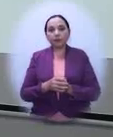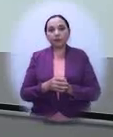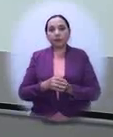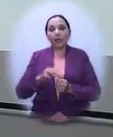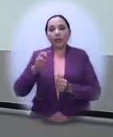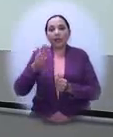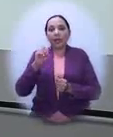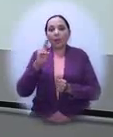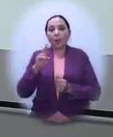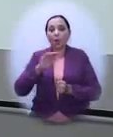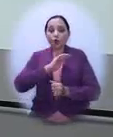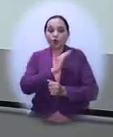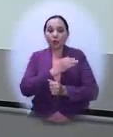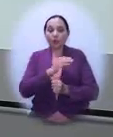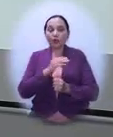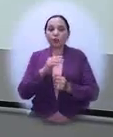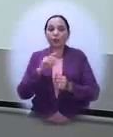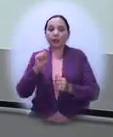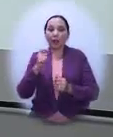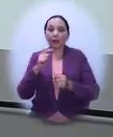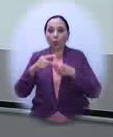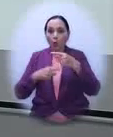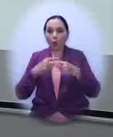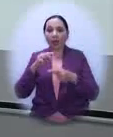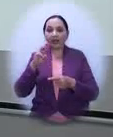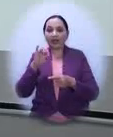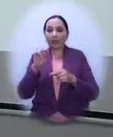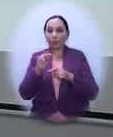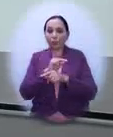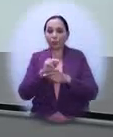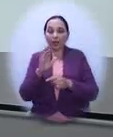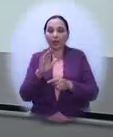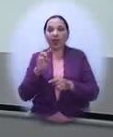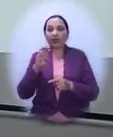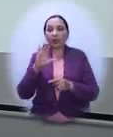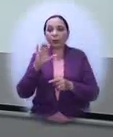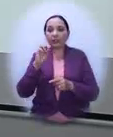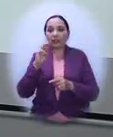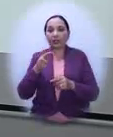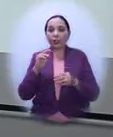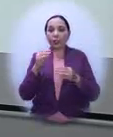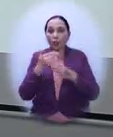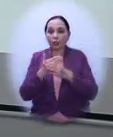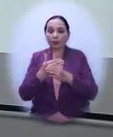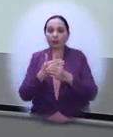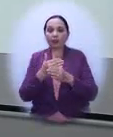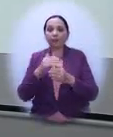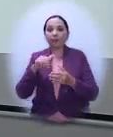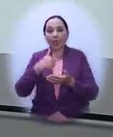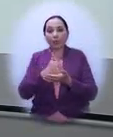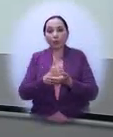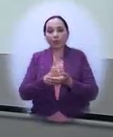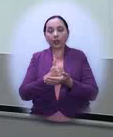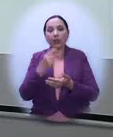Tarmoq kuchlanishi ulangan vaqtda tarmoq kaliti orqali termosozlagich, termostat yordamida